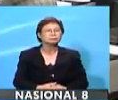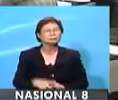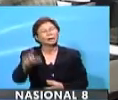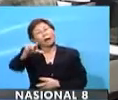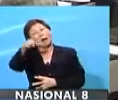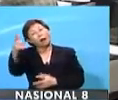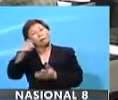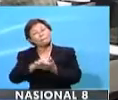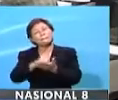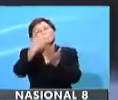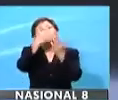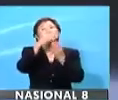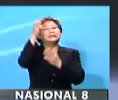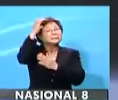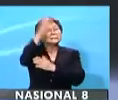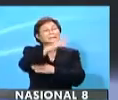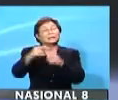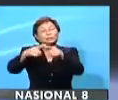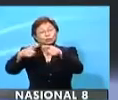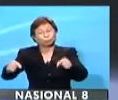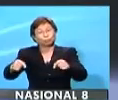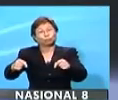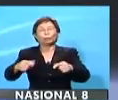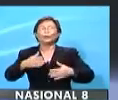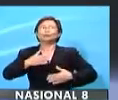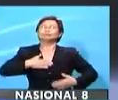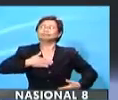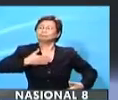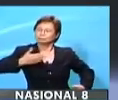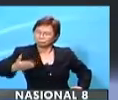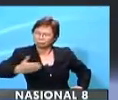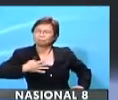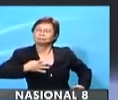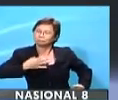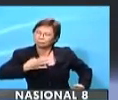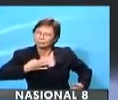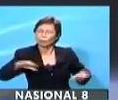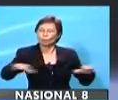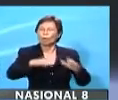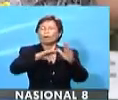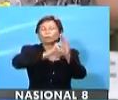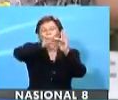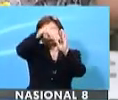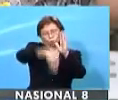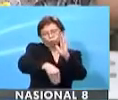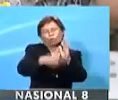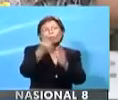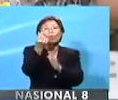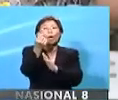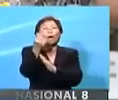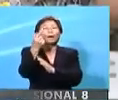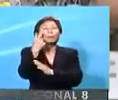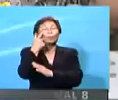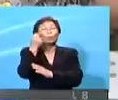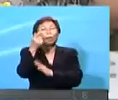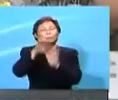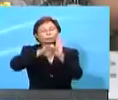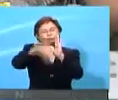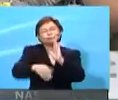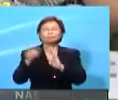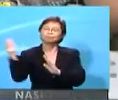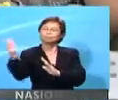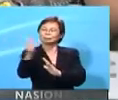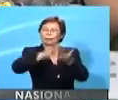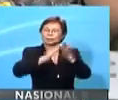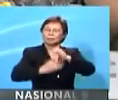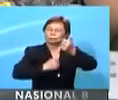Selain itu, langkah China dan Jepun yang secara sukarela melaksanakan penurunan nilai mata wang masing-masing turut menjadi